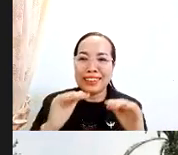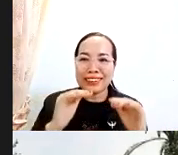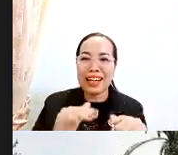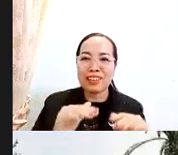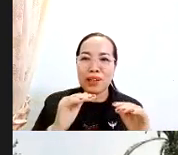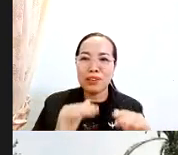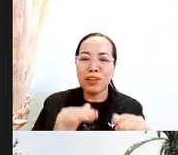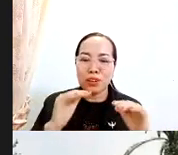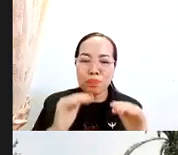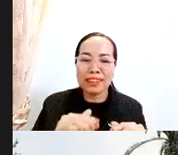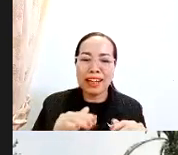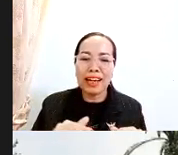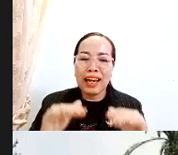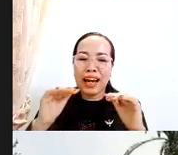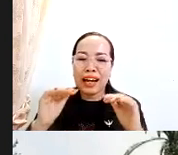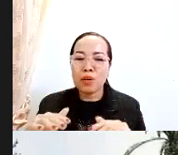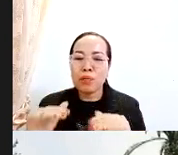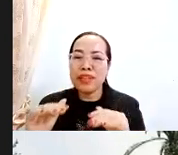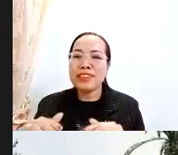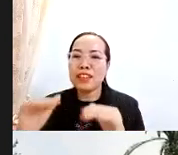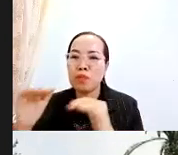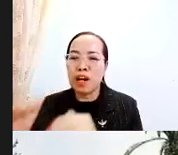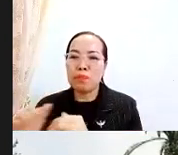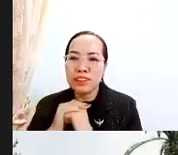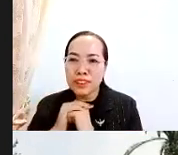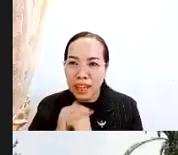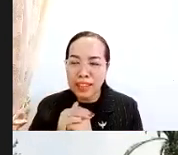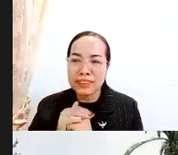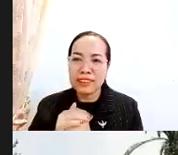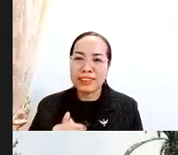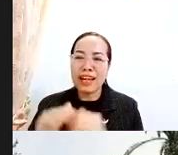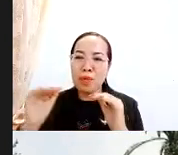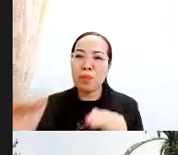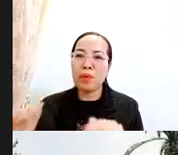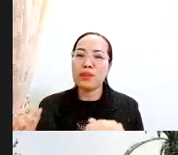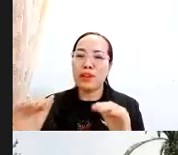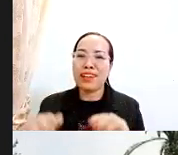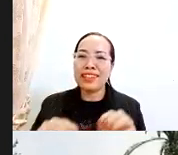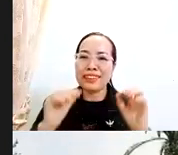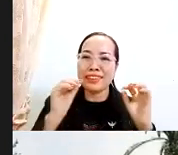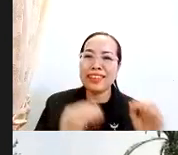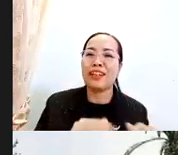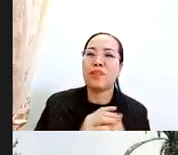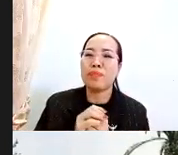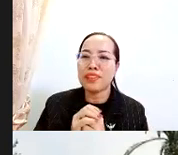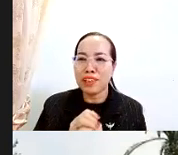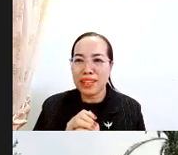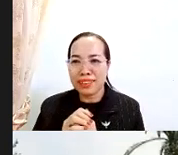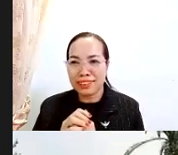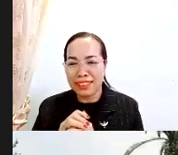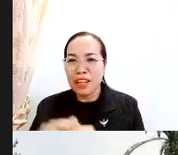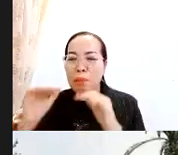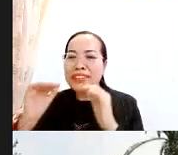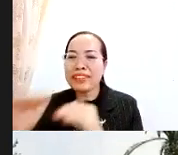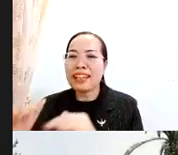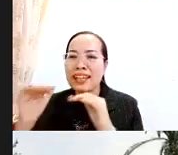chả sắc xa xoay vô lơ chùm bạc tha á tô mi chia cầm nọp bỏ dương hai tại bóng ôn được ác miết tờ chi cầm nọp nâng dọc đai được